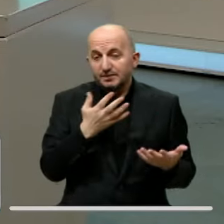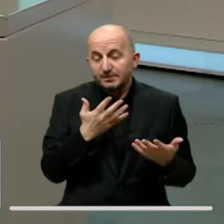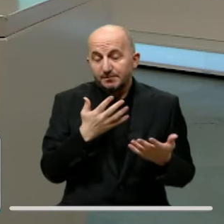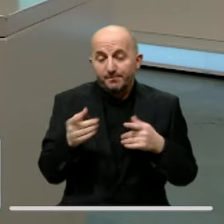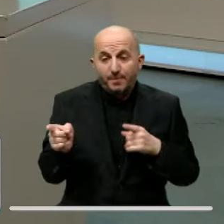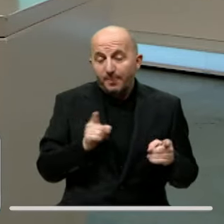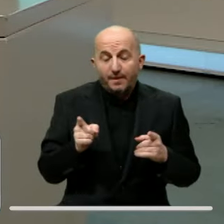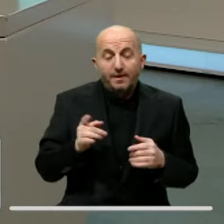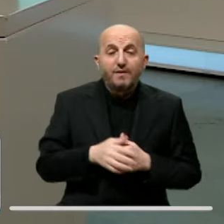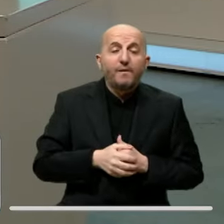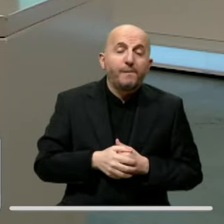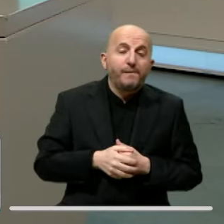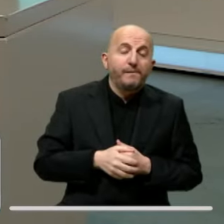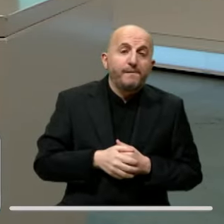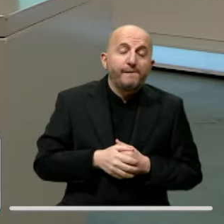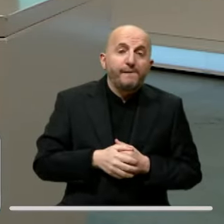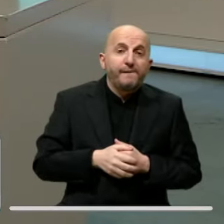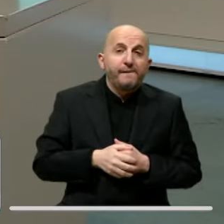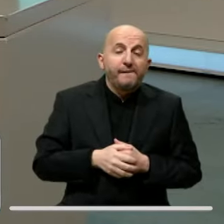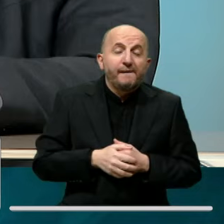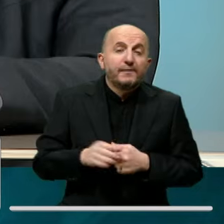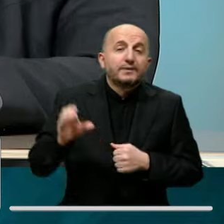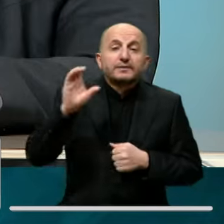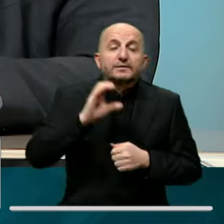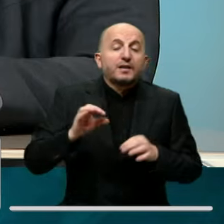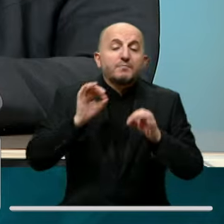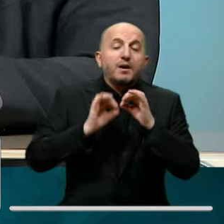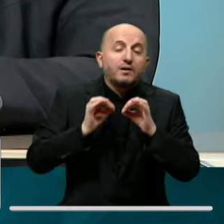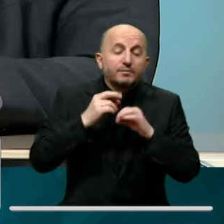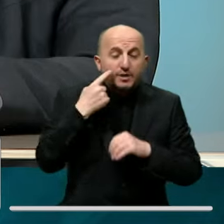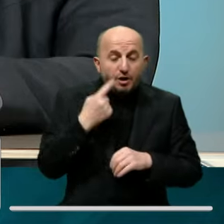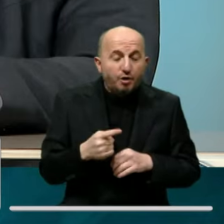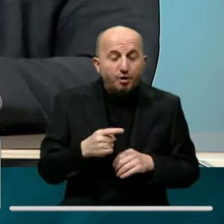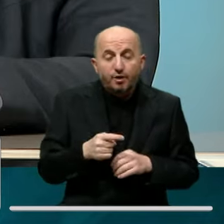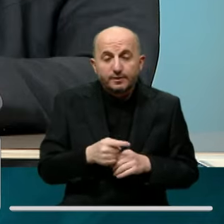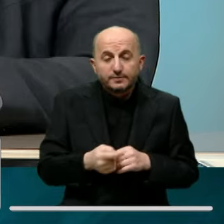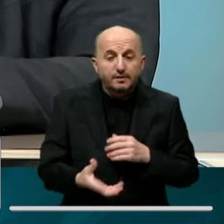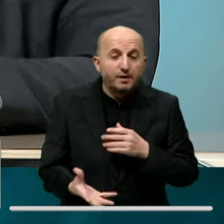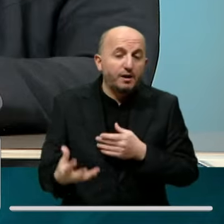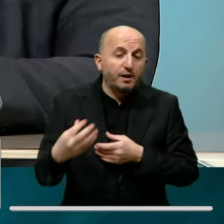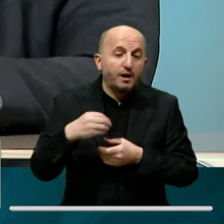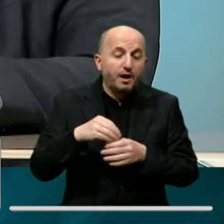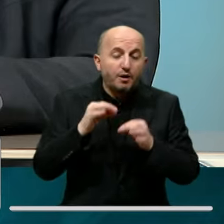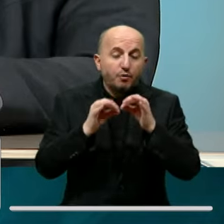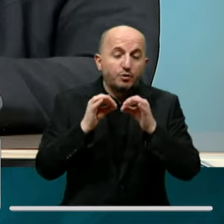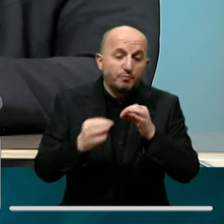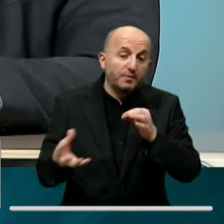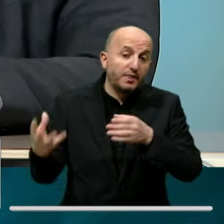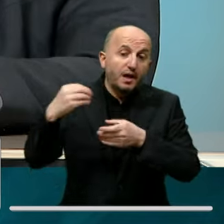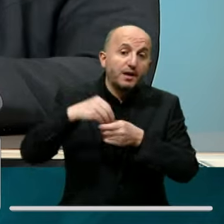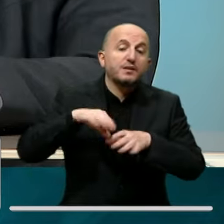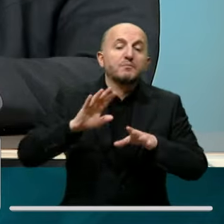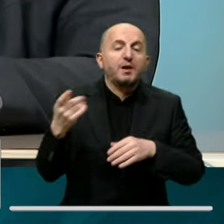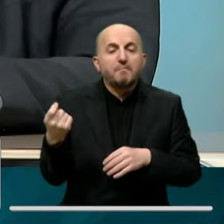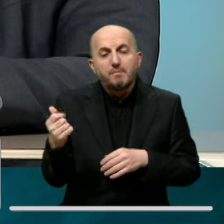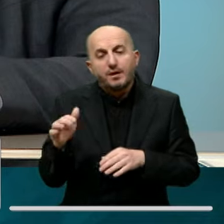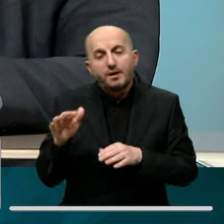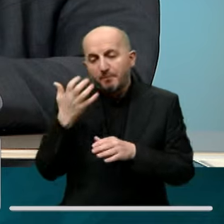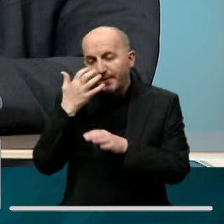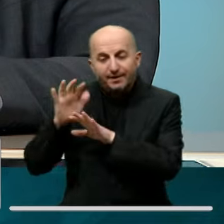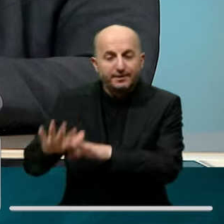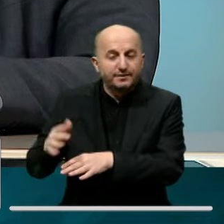bir durum da söz konusu değil mi hocam? Hani İslam iktisadına göre sisteme dahil edilmeyen, ekonomiye kazandırılamayan para